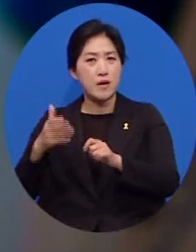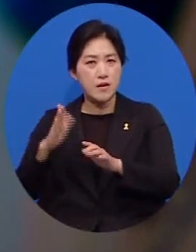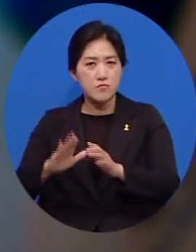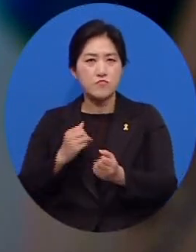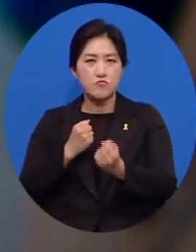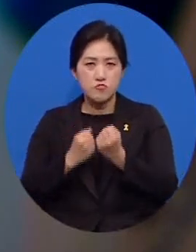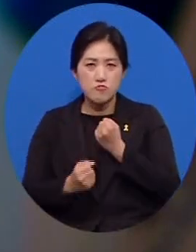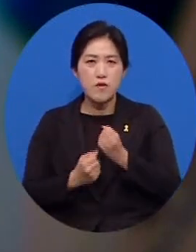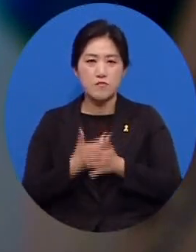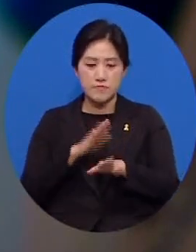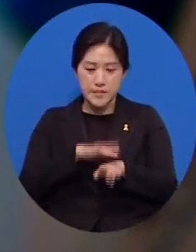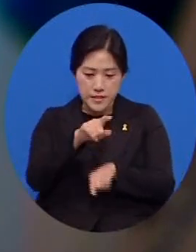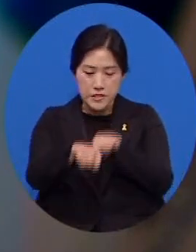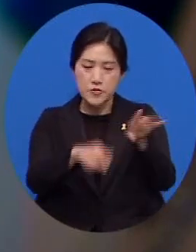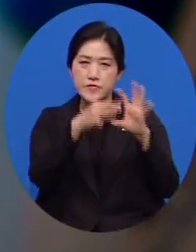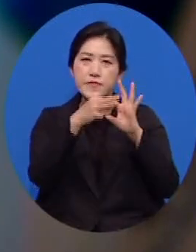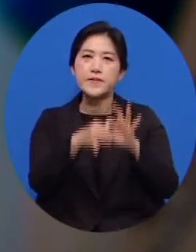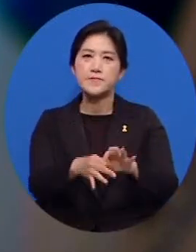왔습니다.